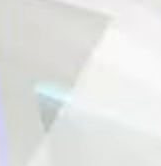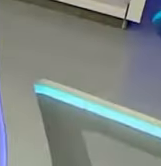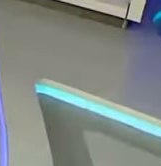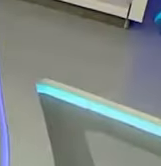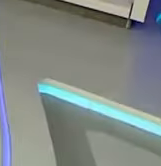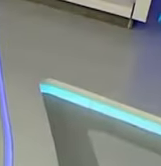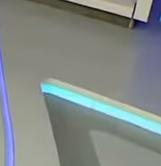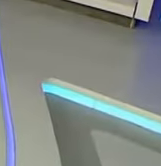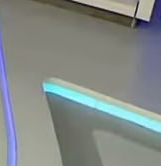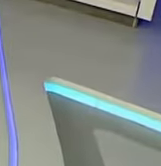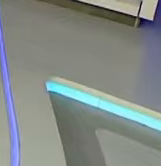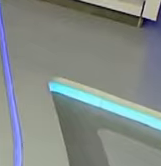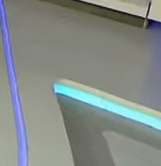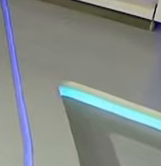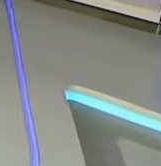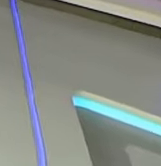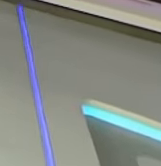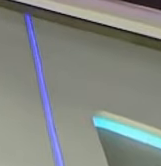oras.